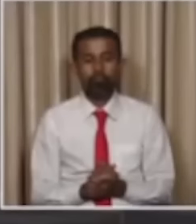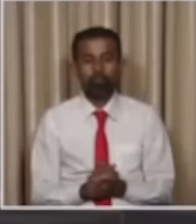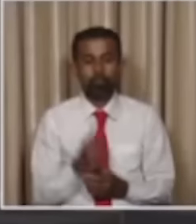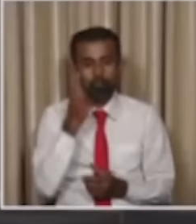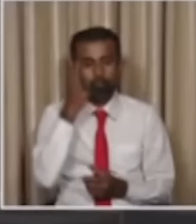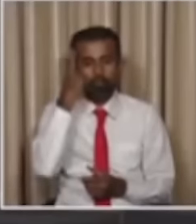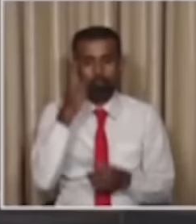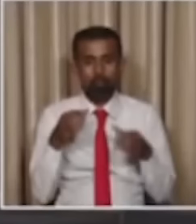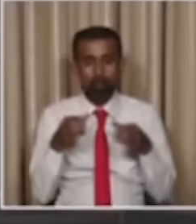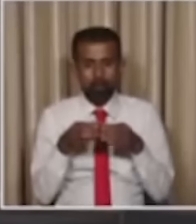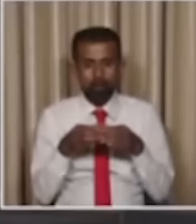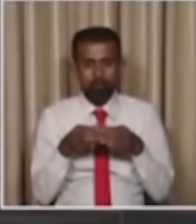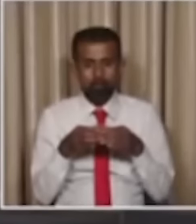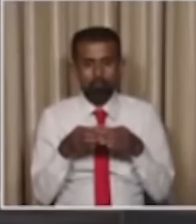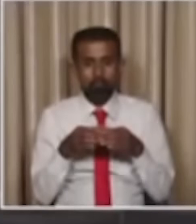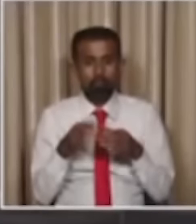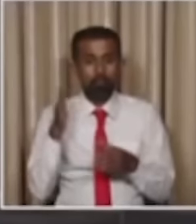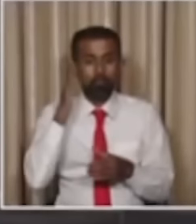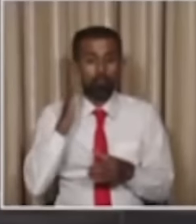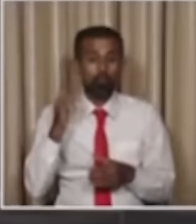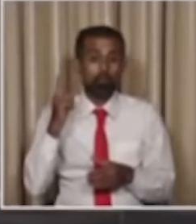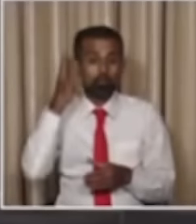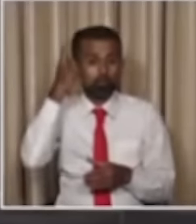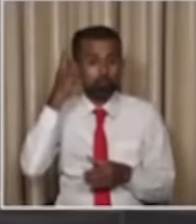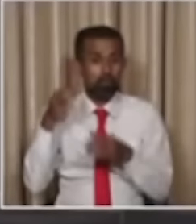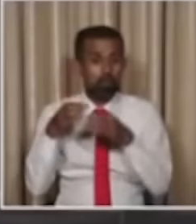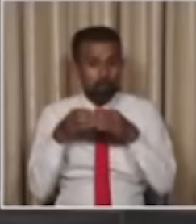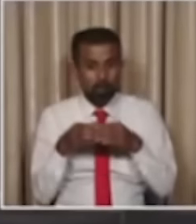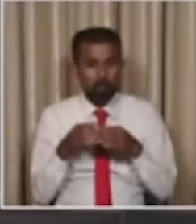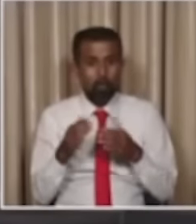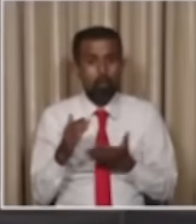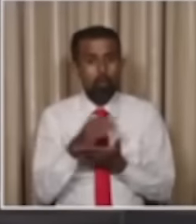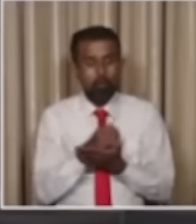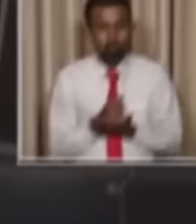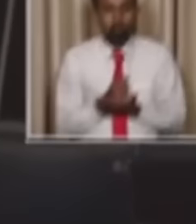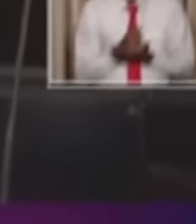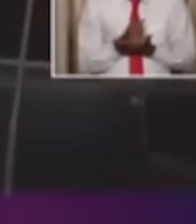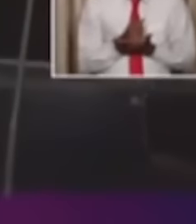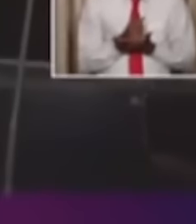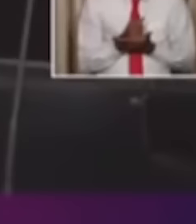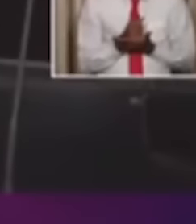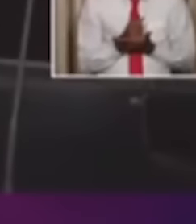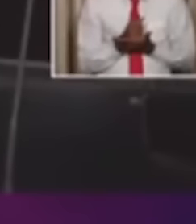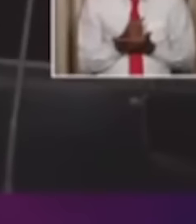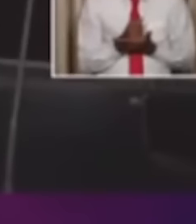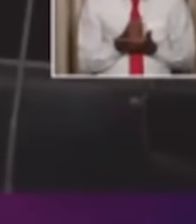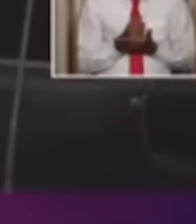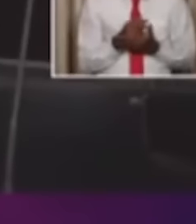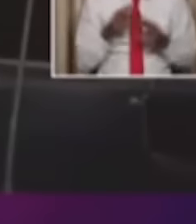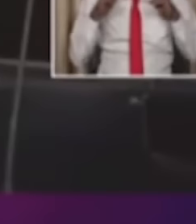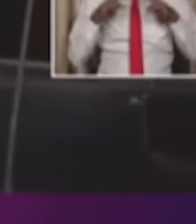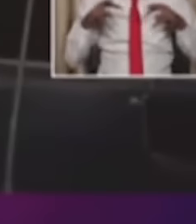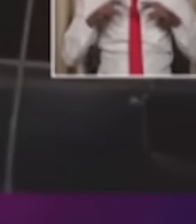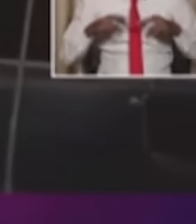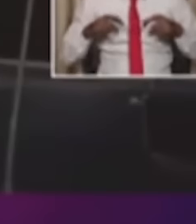බුද්ධ්‍යංශ වලින්, විදේශ බුද්ධ්‍යංශ වලින් සියලු දෙනාම කරපු විමර්ශන